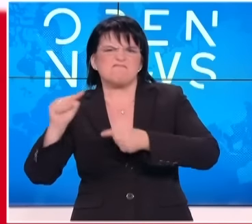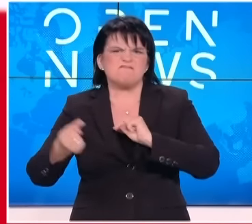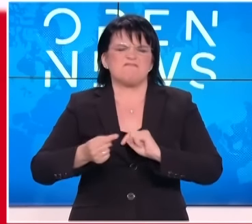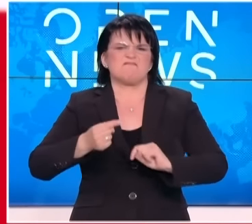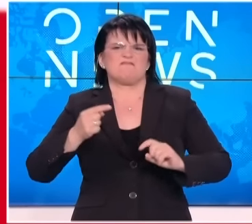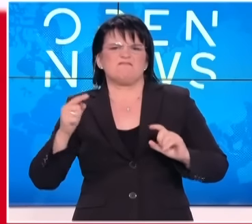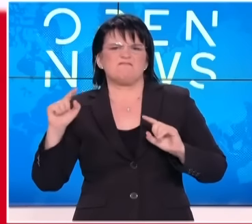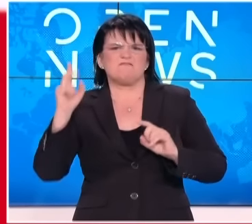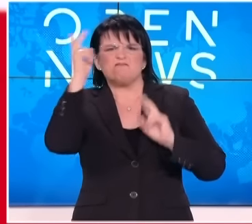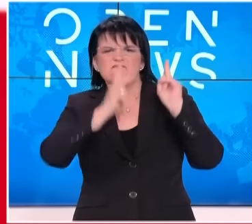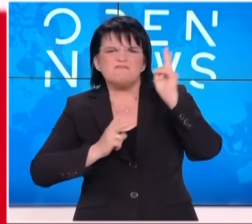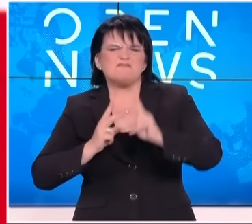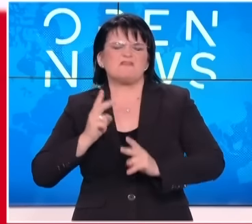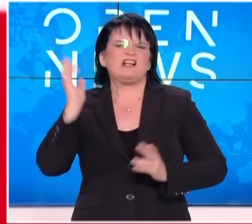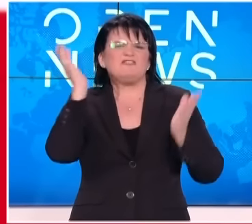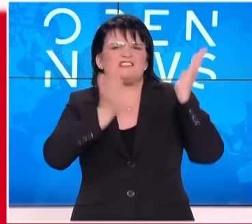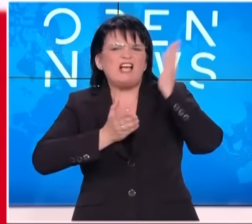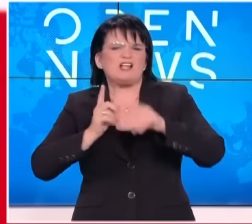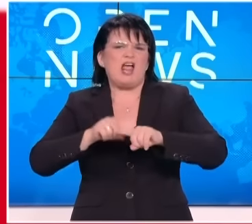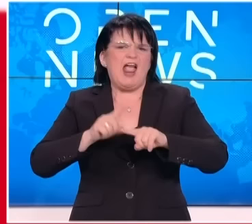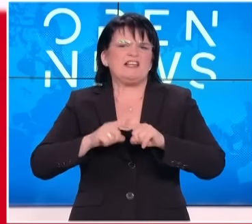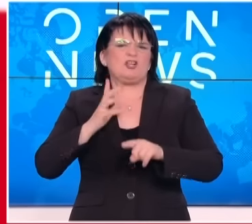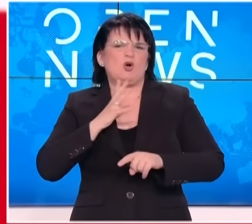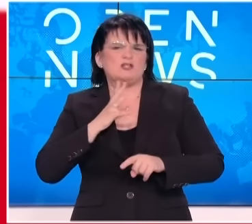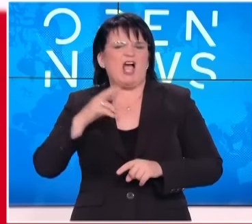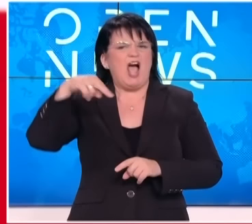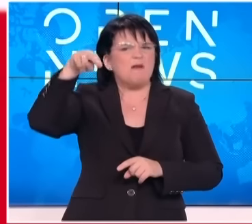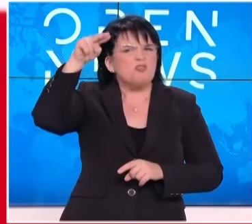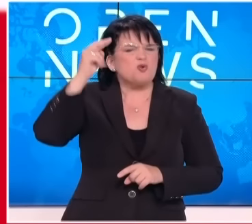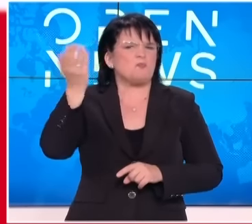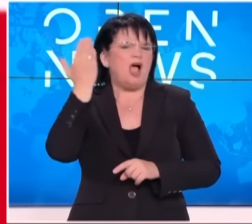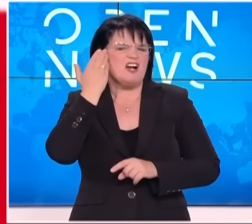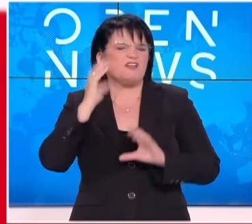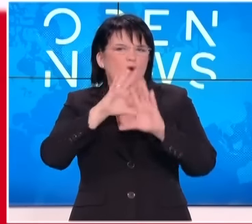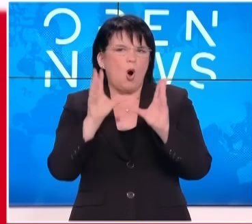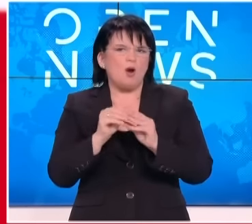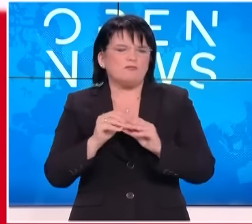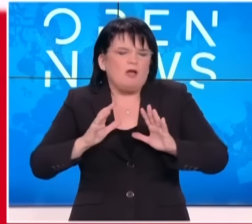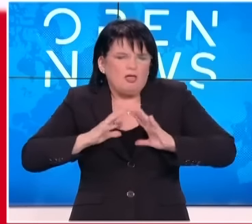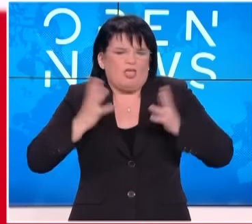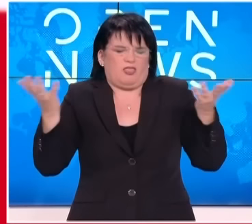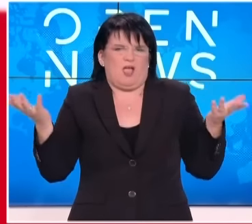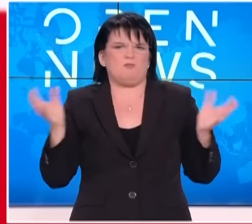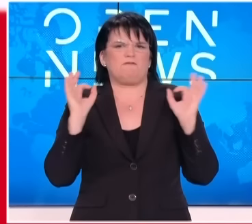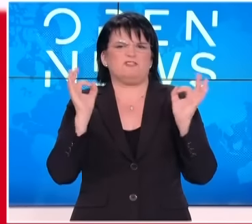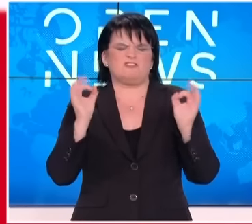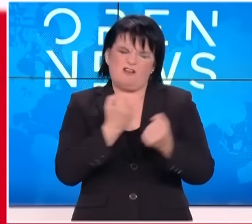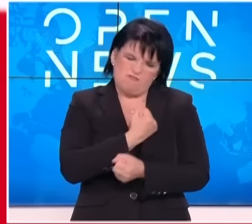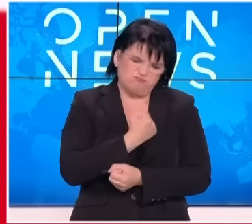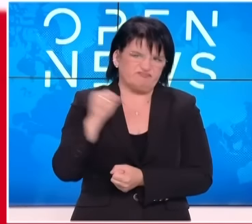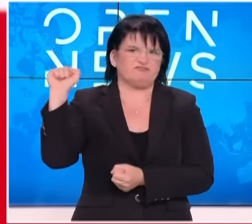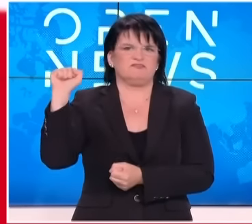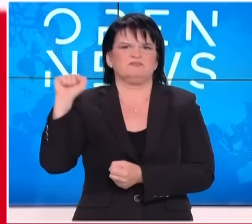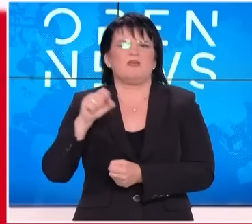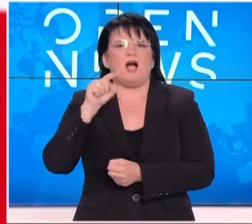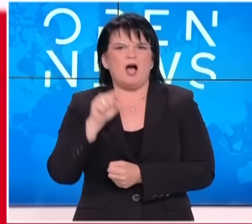που που ταλαιπωρούν τον ελληνικό λαό όπως είναι ο πληθωρισμός και η ακρίβεια βεβαίως δεν τη θέλουμε βεβαίως εκφράζουμε αντίθεση γι αυτό και